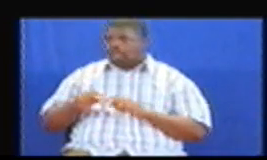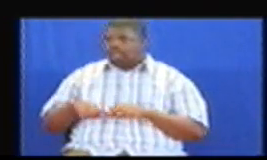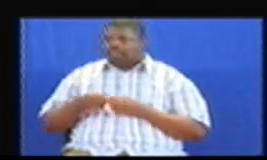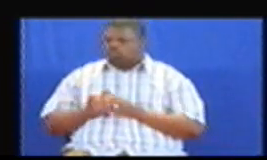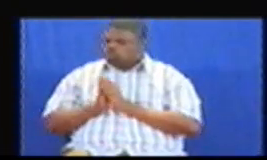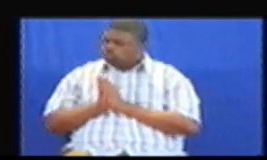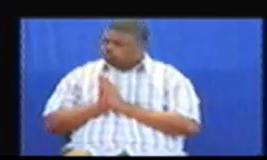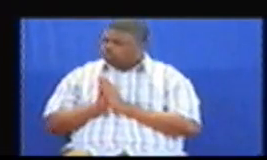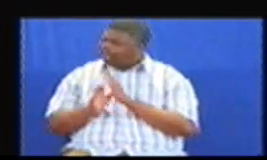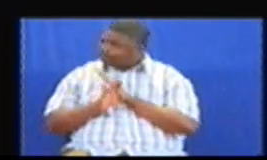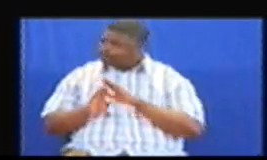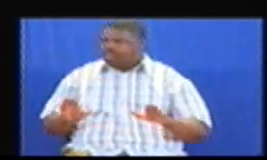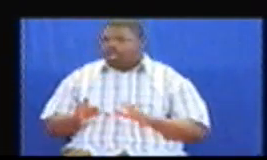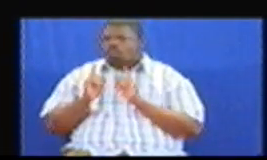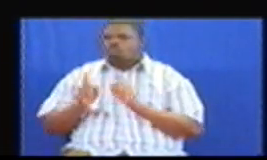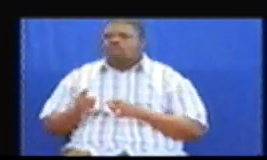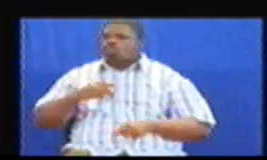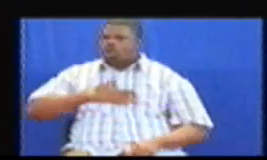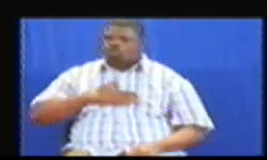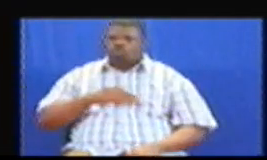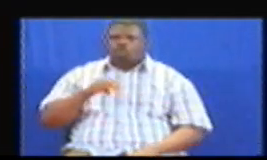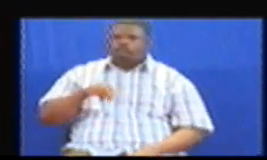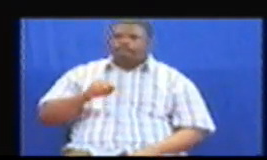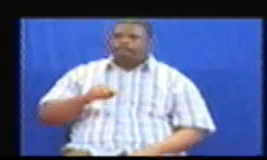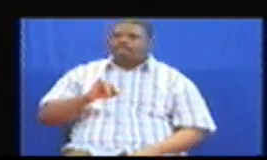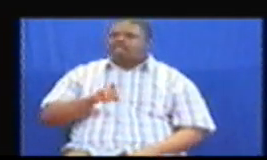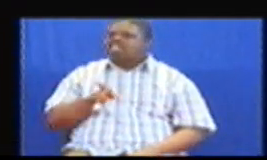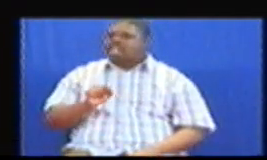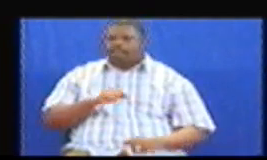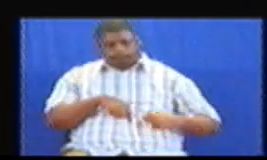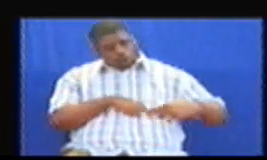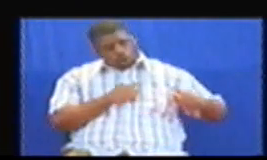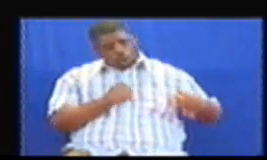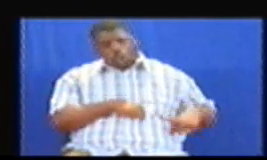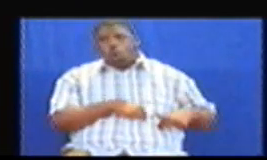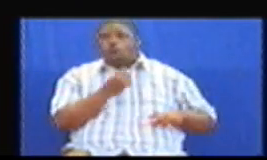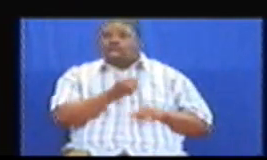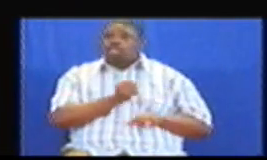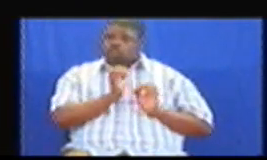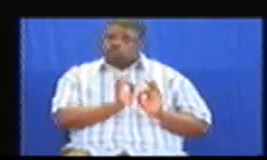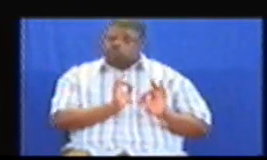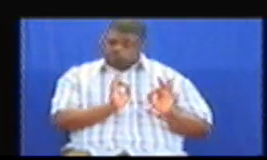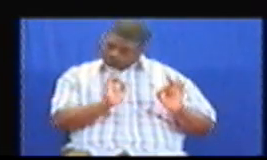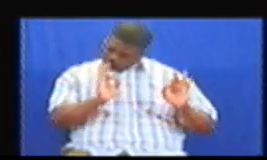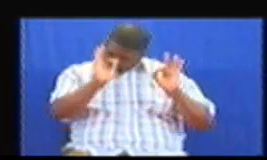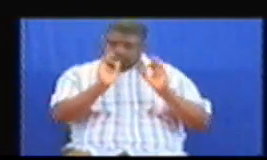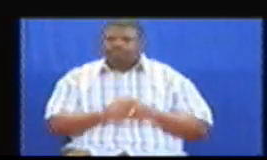kabisa mwalimu wangu Mahiga kwa dhati kwa kazi nzuri aliyofanya.